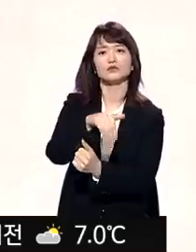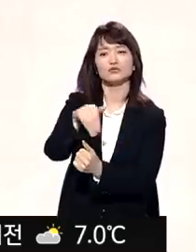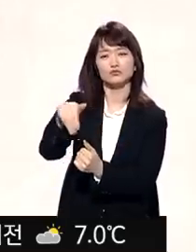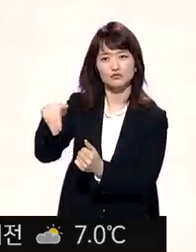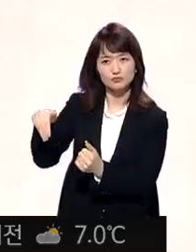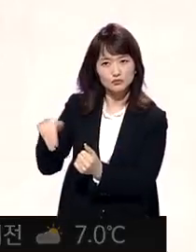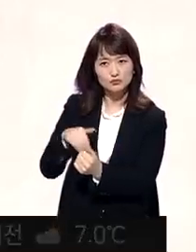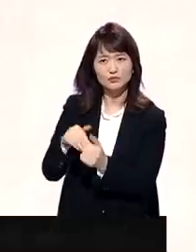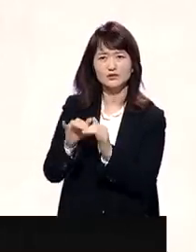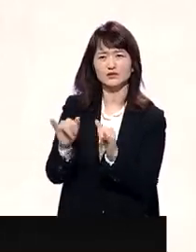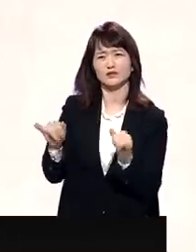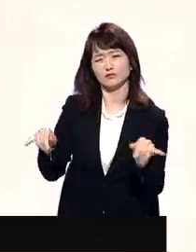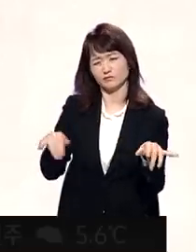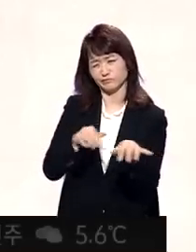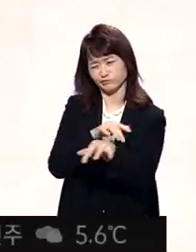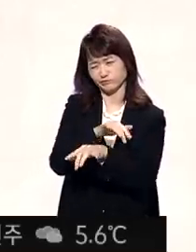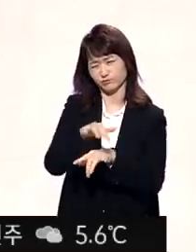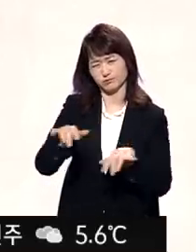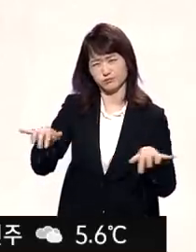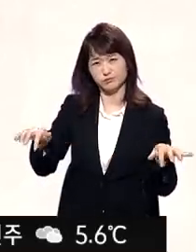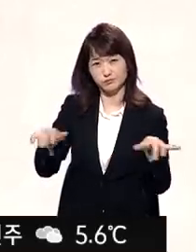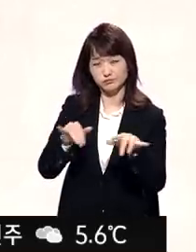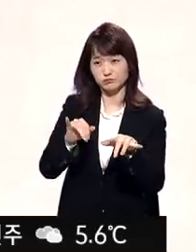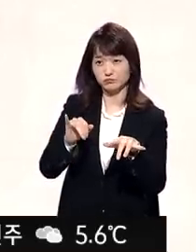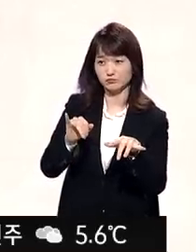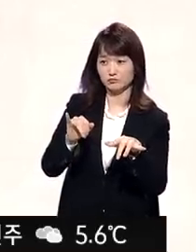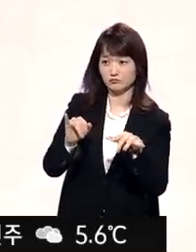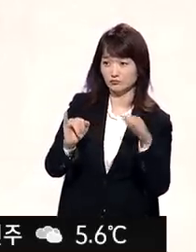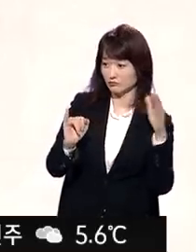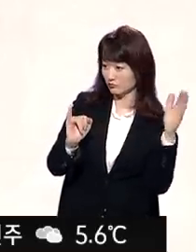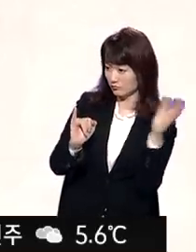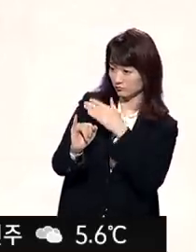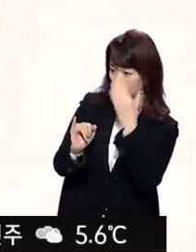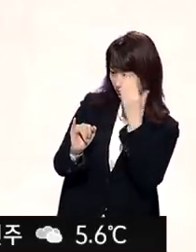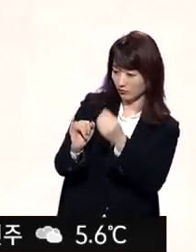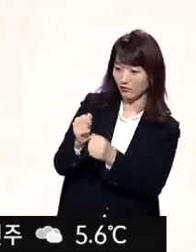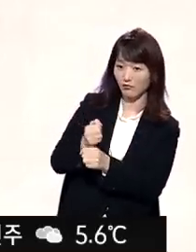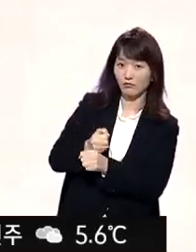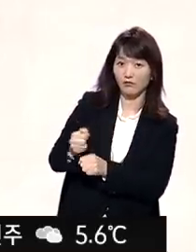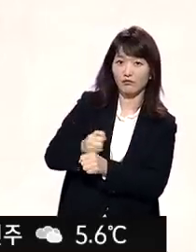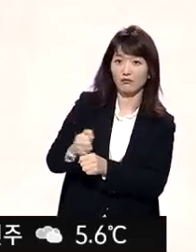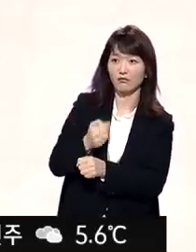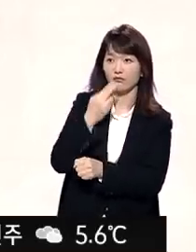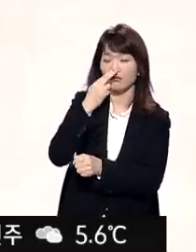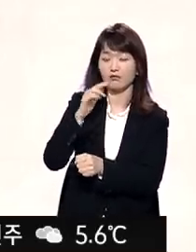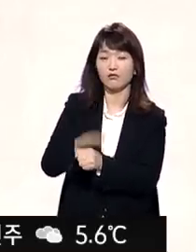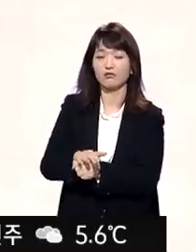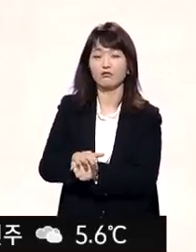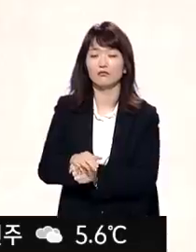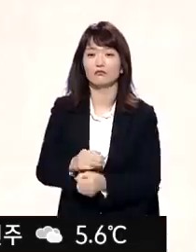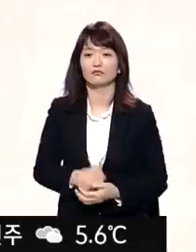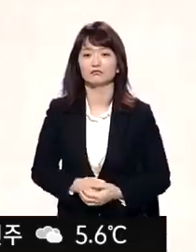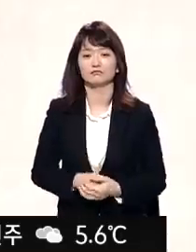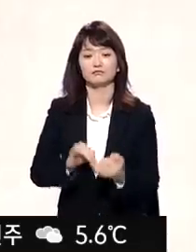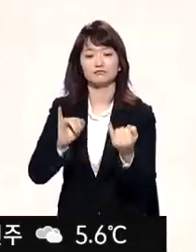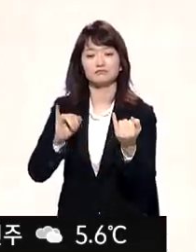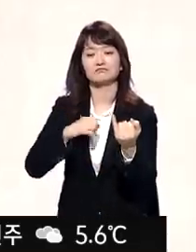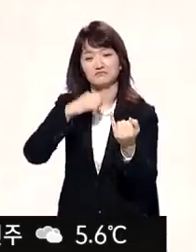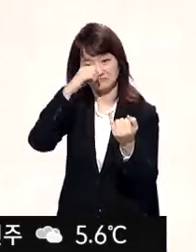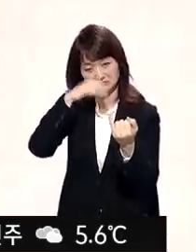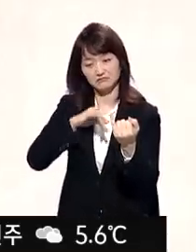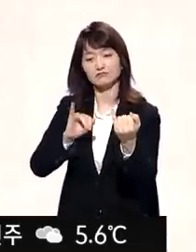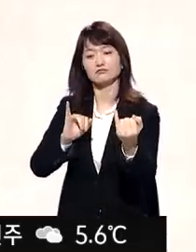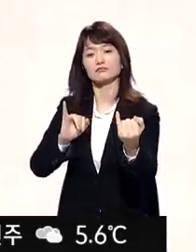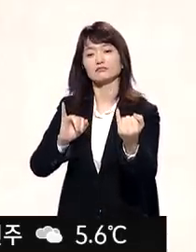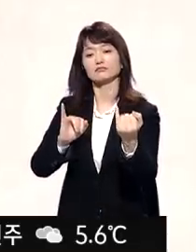통로에 사람들이 많았지 않습니까? 예. 사람들이 맞대는 걸 보고 황당했겠죠. 그래가지고 어이없어 하고 있는데도 여자는 퇴원하기 전에 간 거예요. 아무